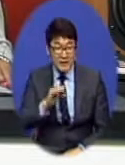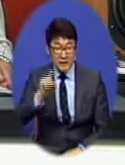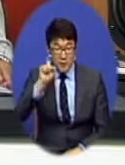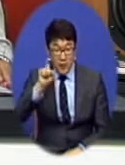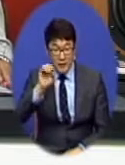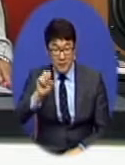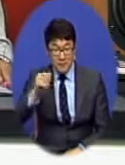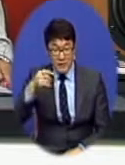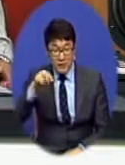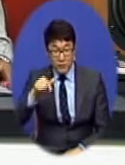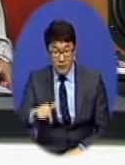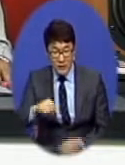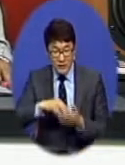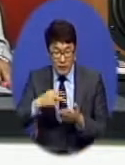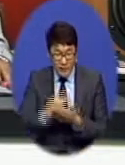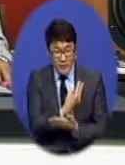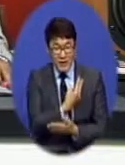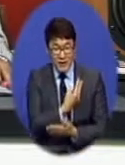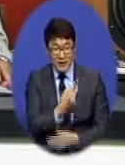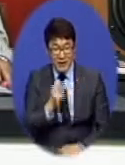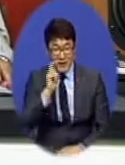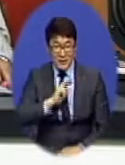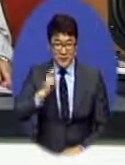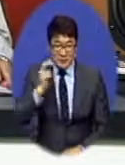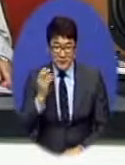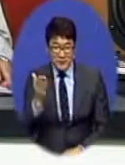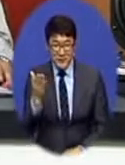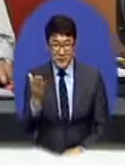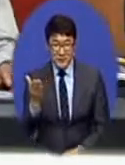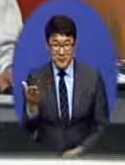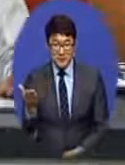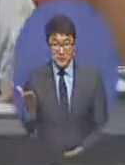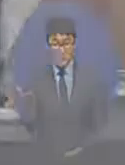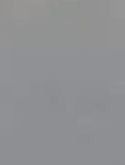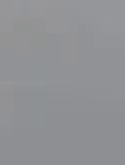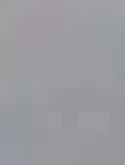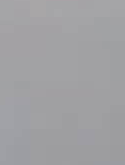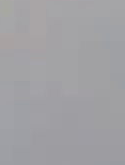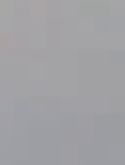10번 임희숙님이 부릅니다. 쓰러집니다. 음악 주세요.